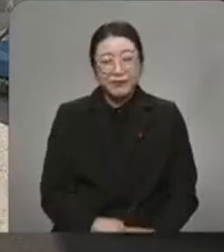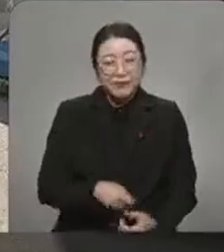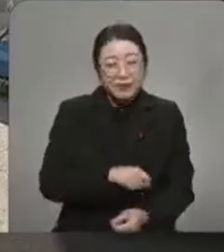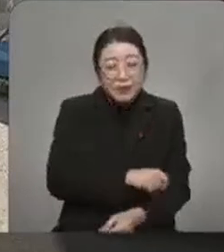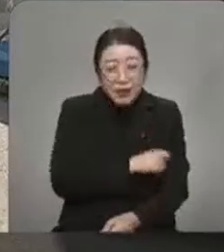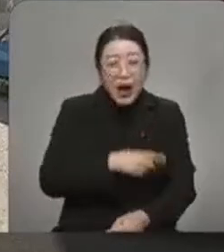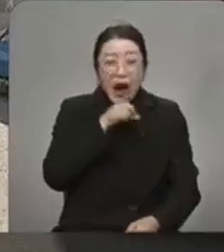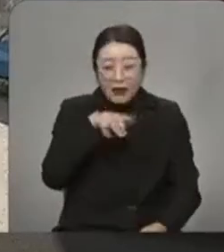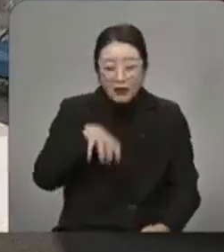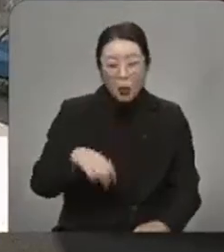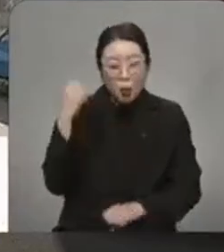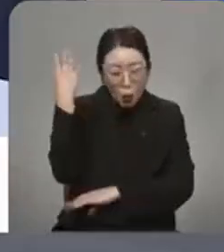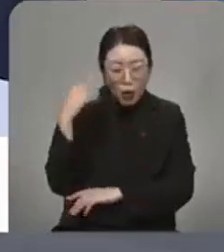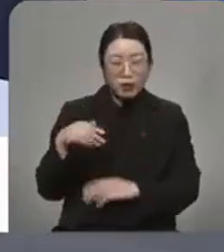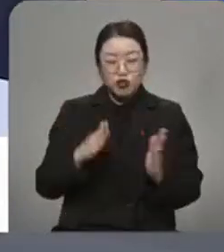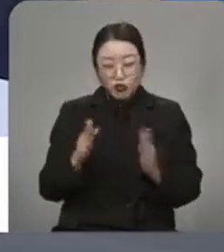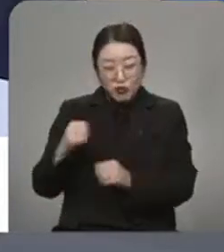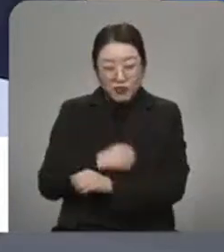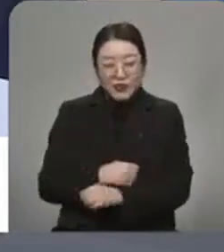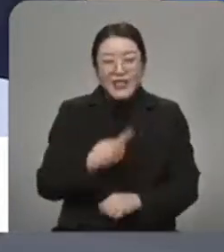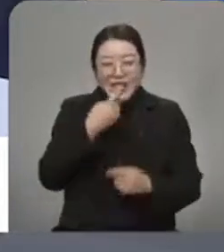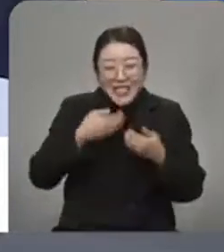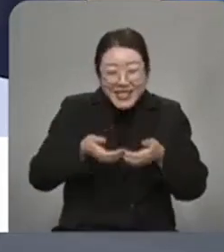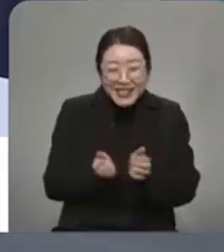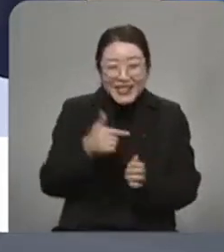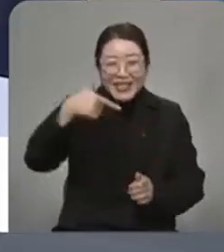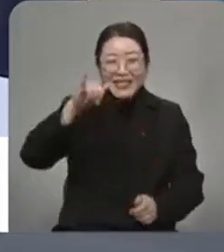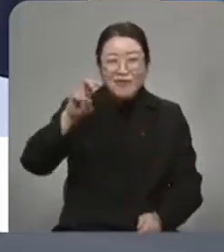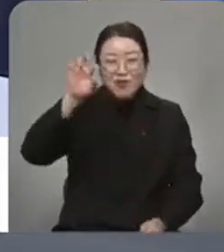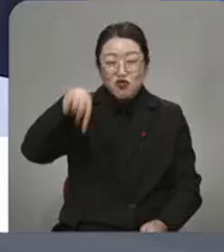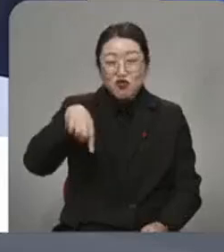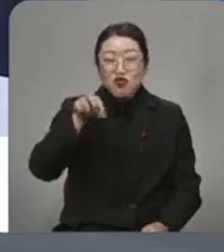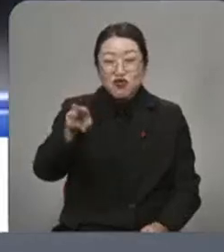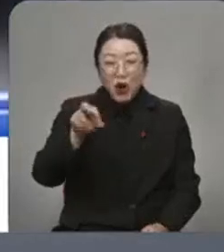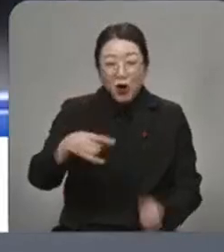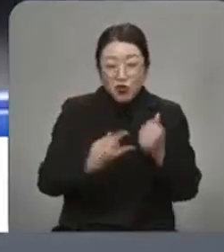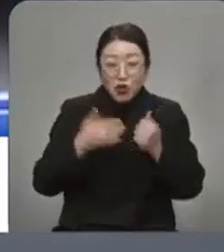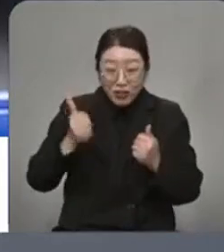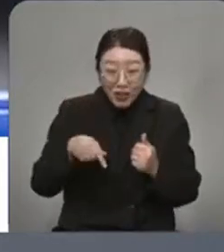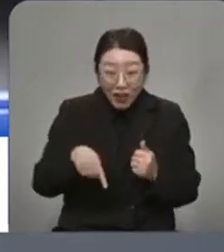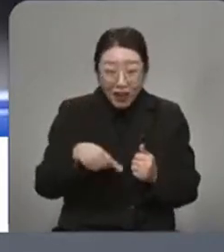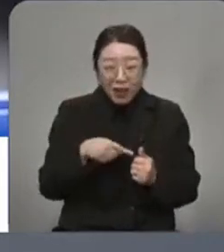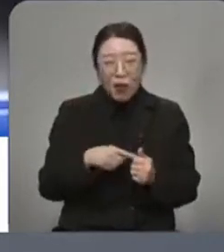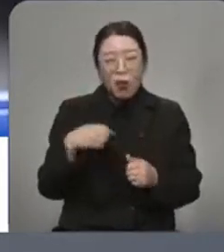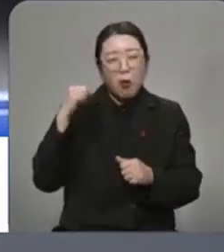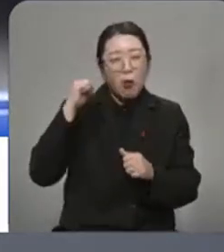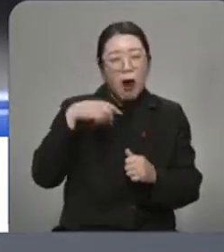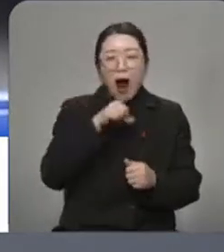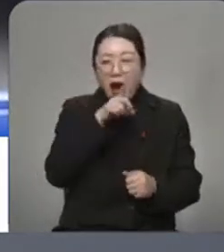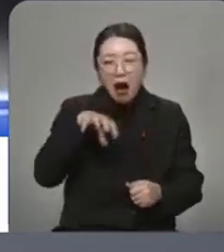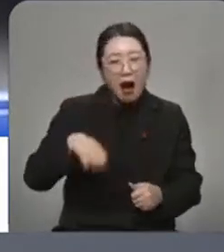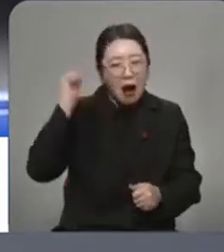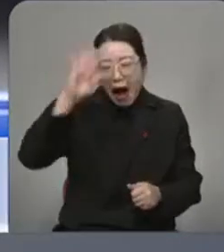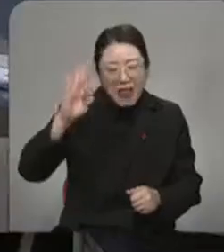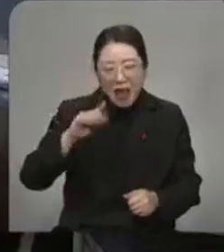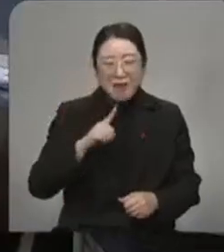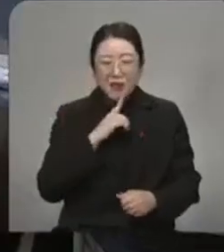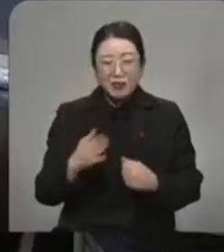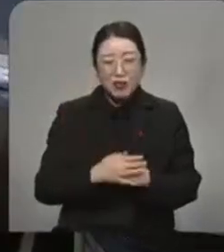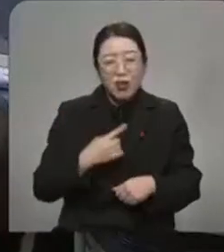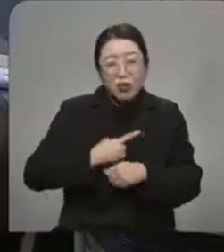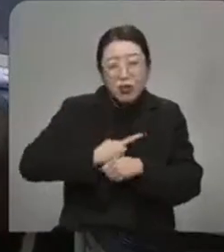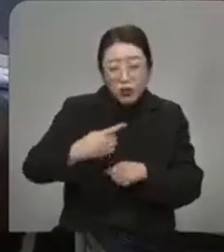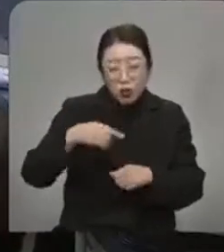강릉 지역구 출마를 준비해 온 김우영 전 더불어민주당 강원도당 위원장이 돌연 강릉을 등지면서